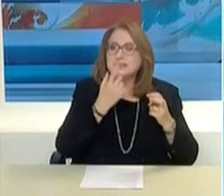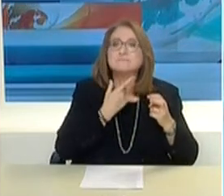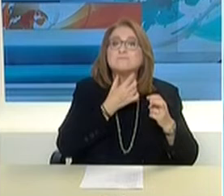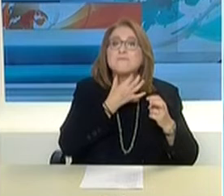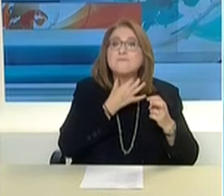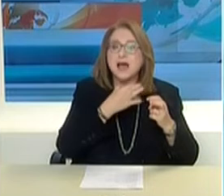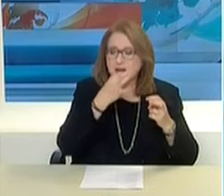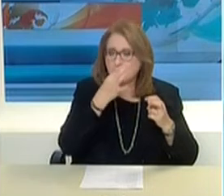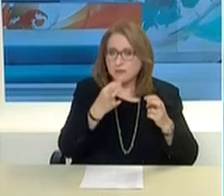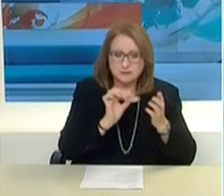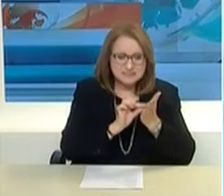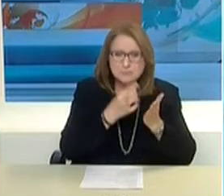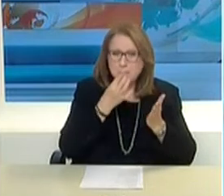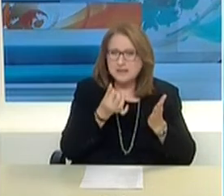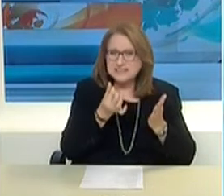φάριγγα.